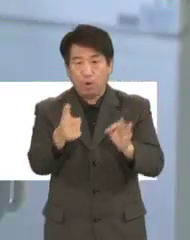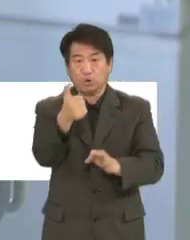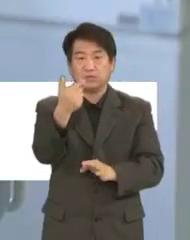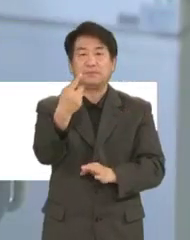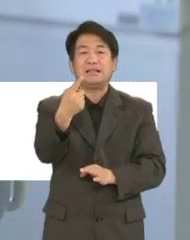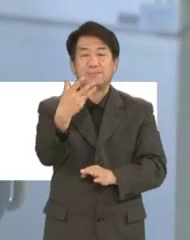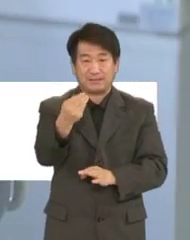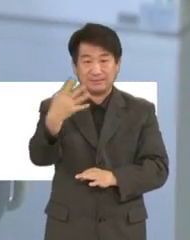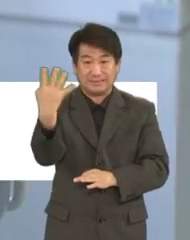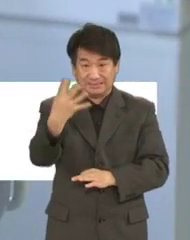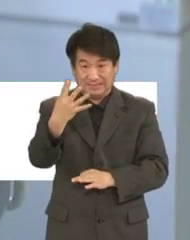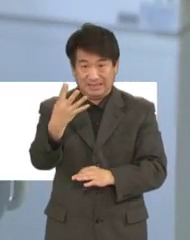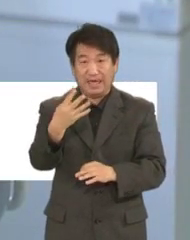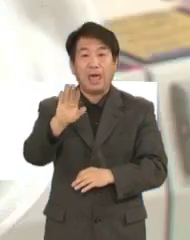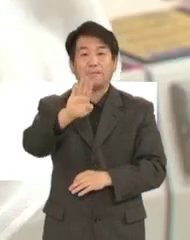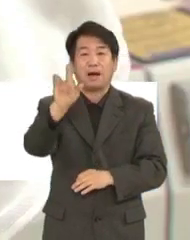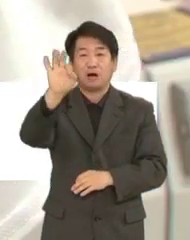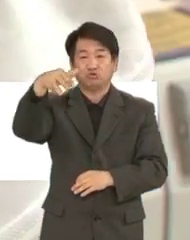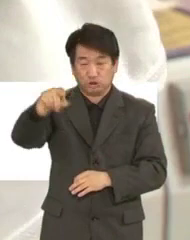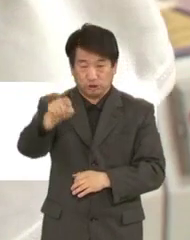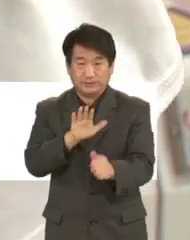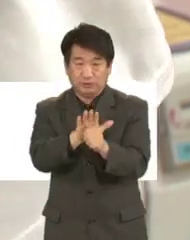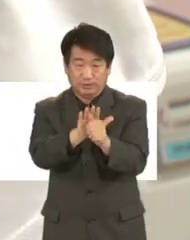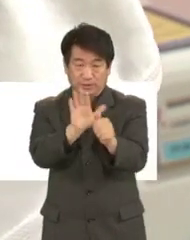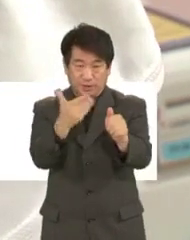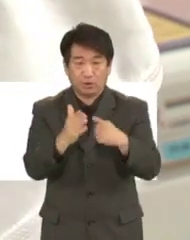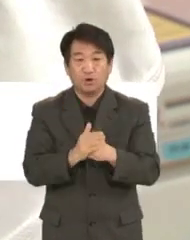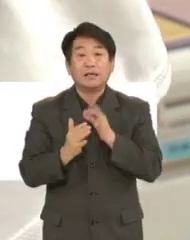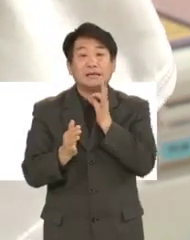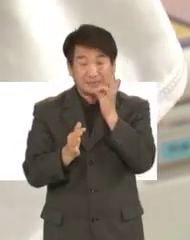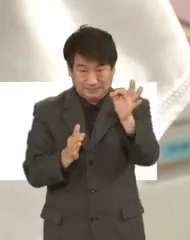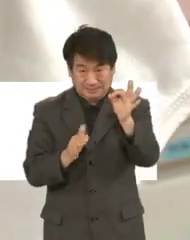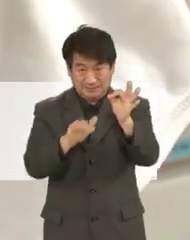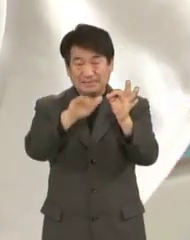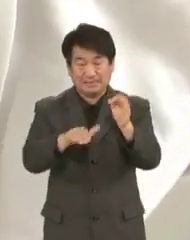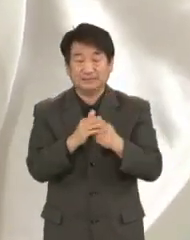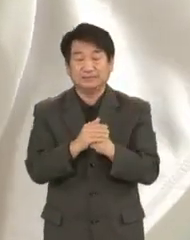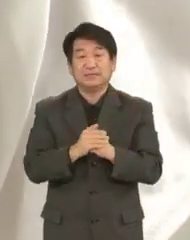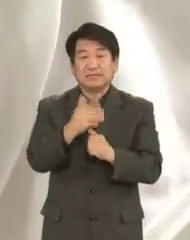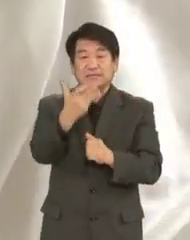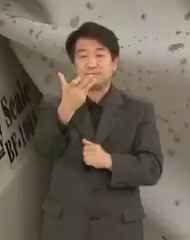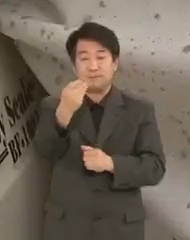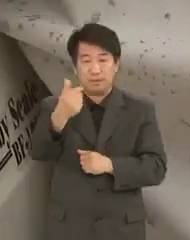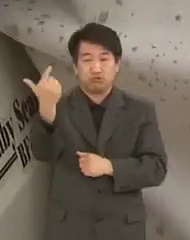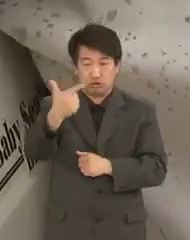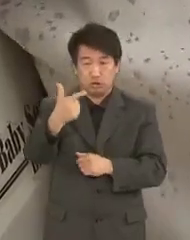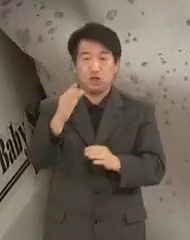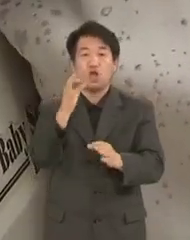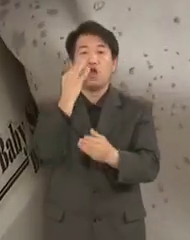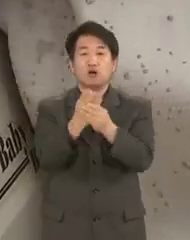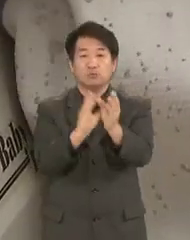514,000원에 보육료 바우처를 지원받게 되고 만영세는 18만 6천원을 현금으로 추가 지급 받습니다